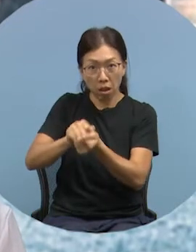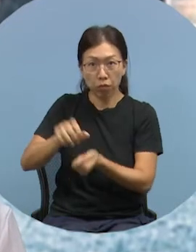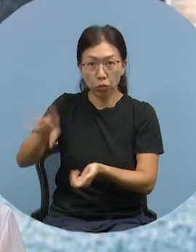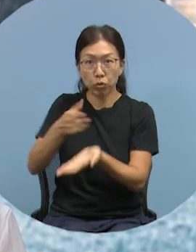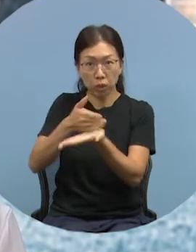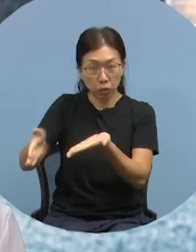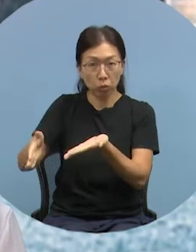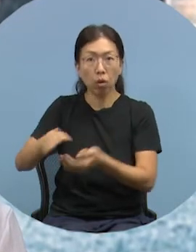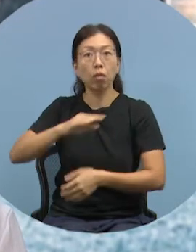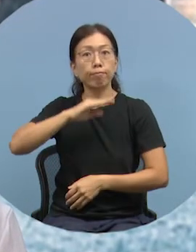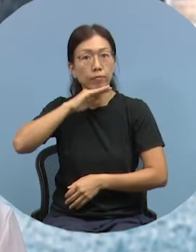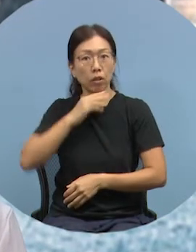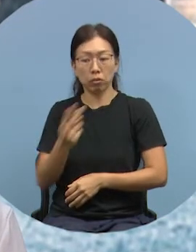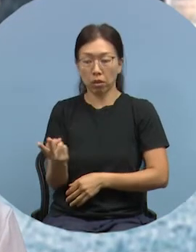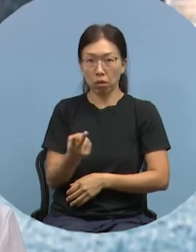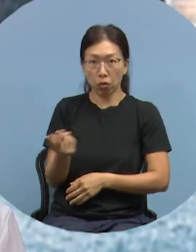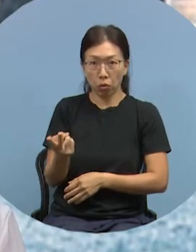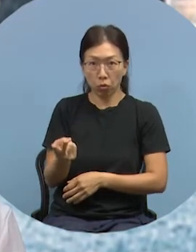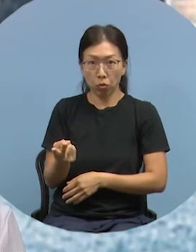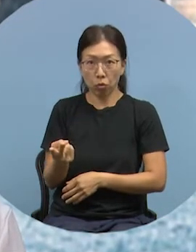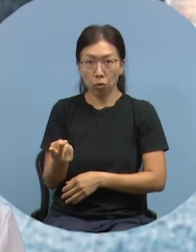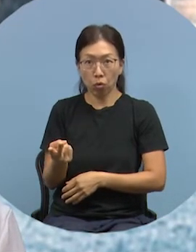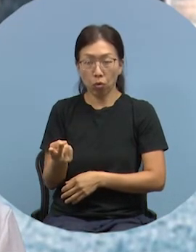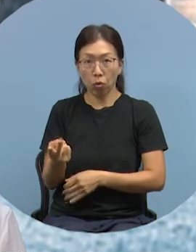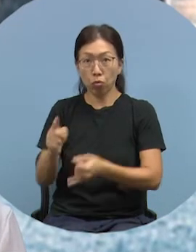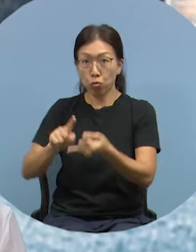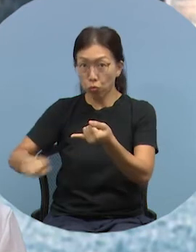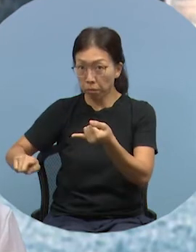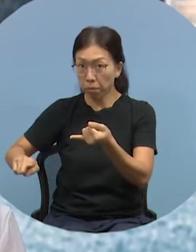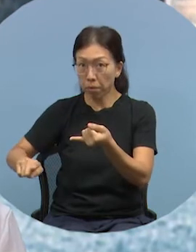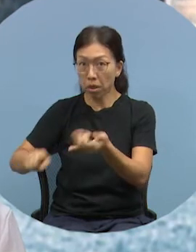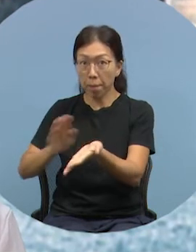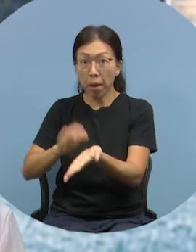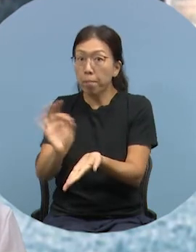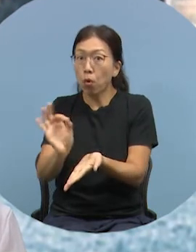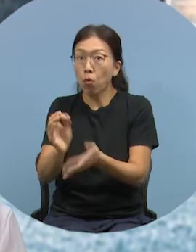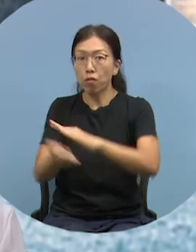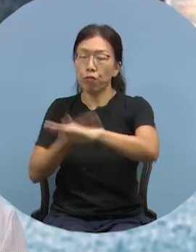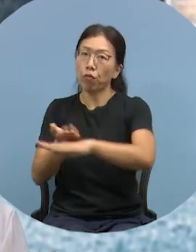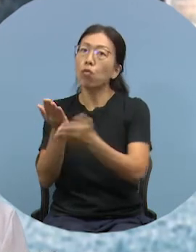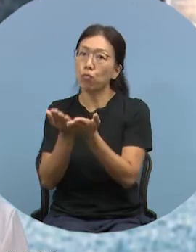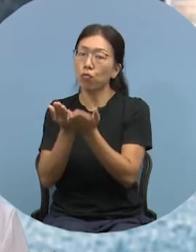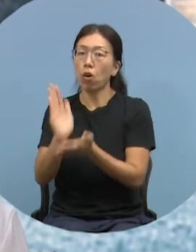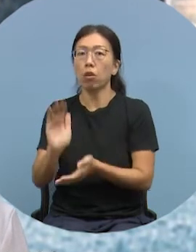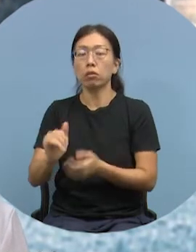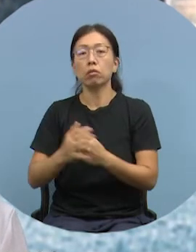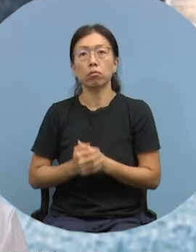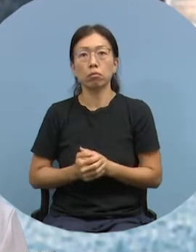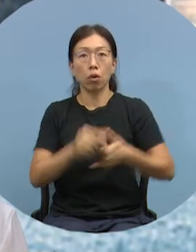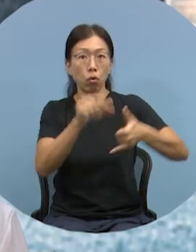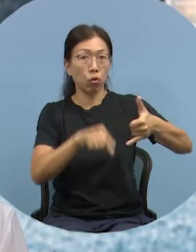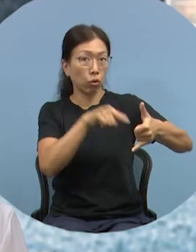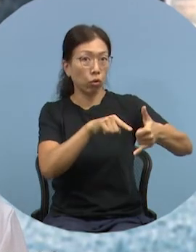等嗰啲佢哋嗰兩個小朋友嗰啲樣本陰性咧先開翻咁樣。咁因為佢都係一